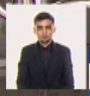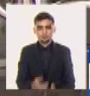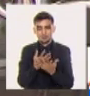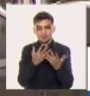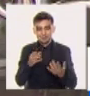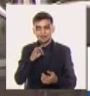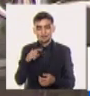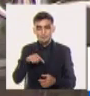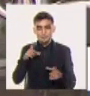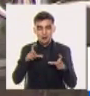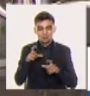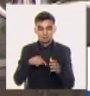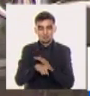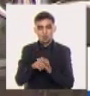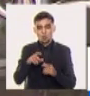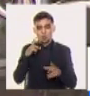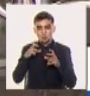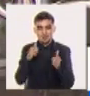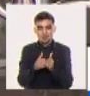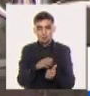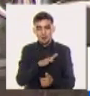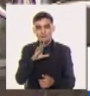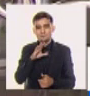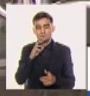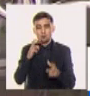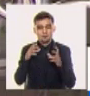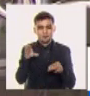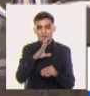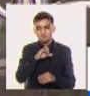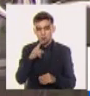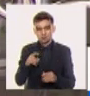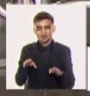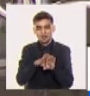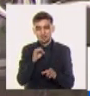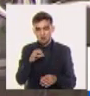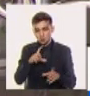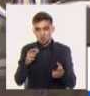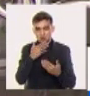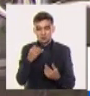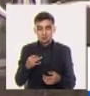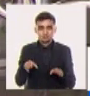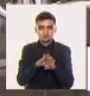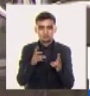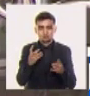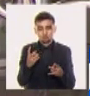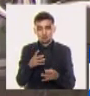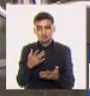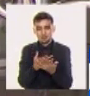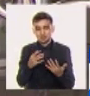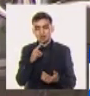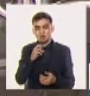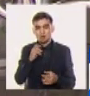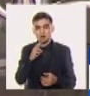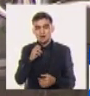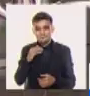Некоторые из наших магазинов находятся вокруг университетов. Сейчас вузы закрыты, поэтому нет клиентов. Придется закрывать несколько кофеен. Но все